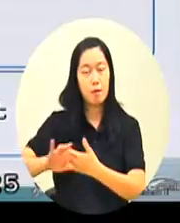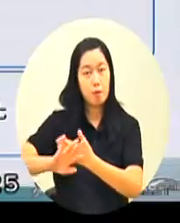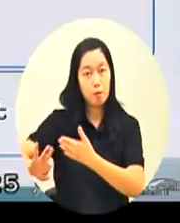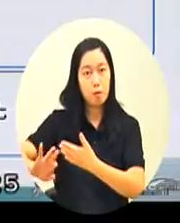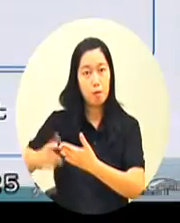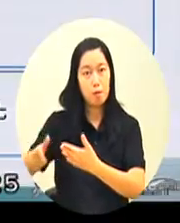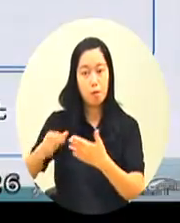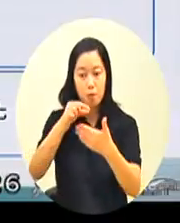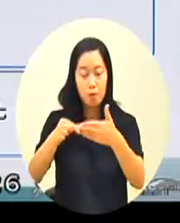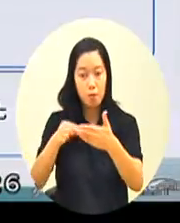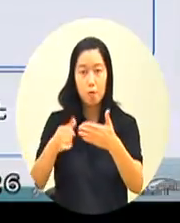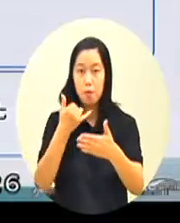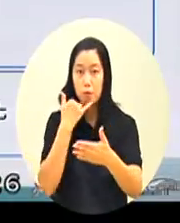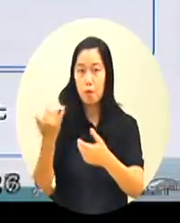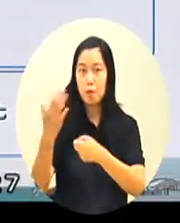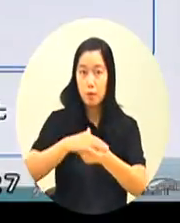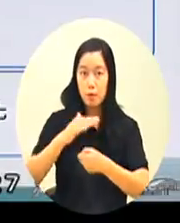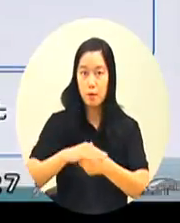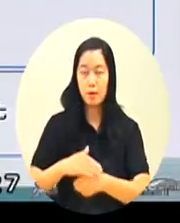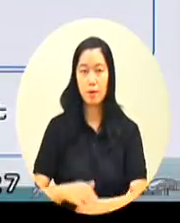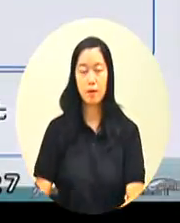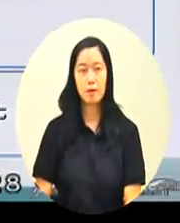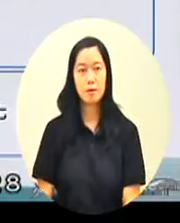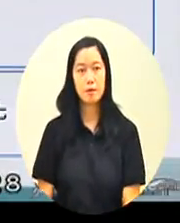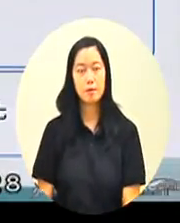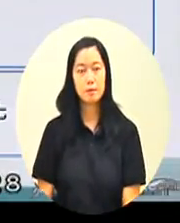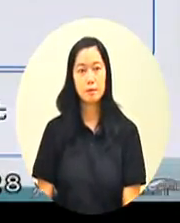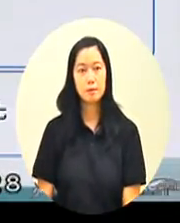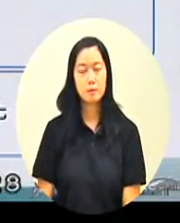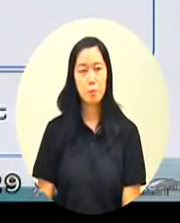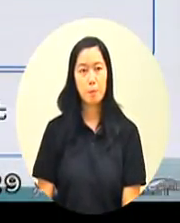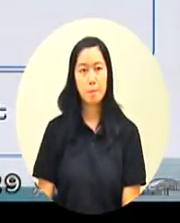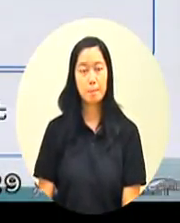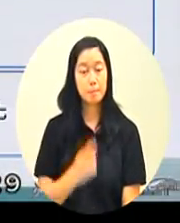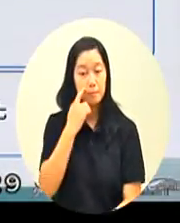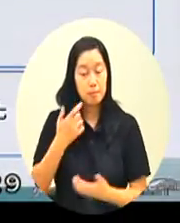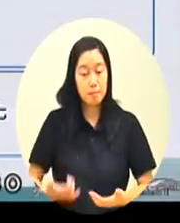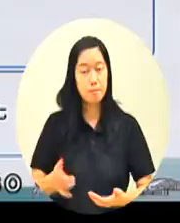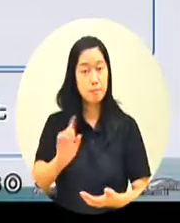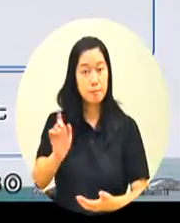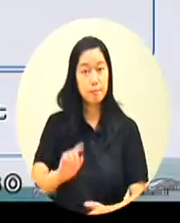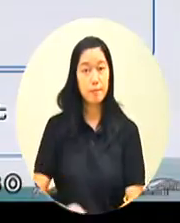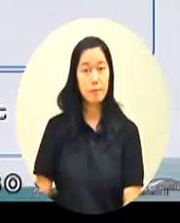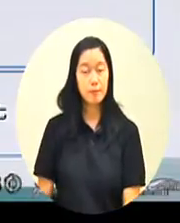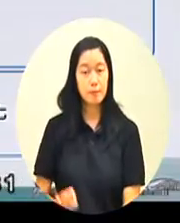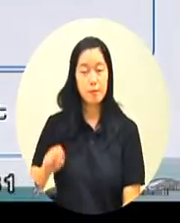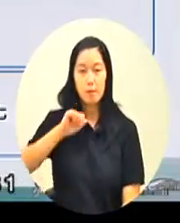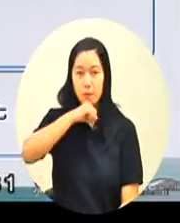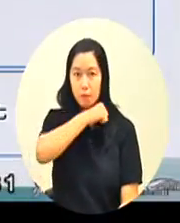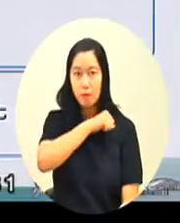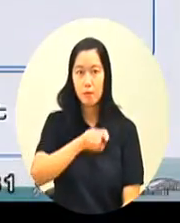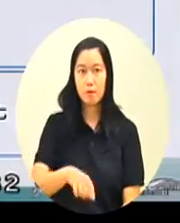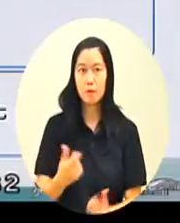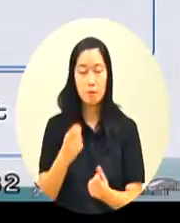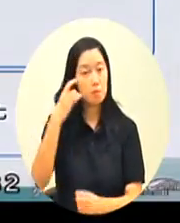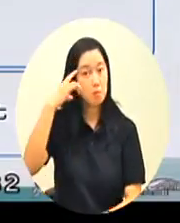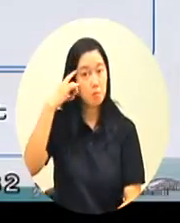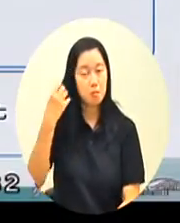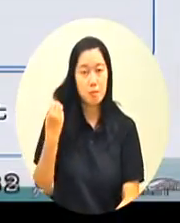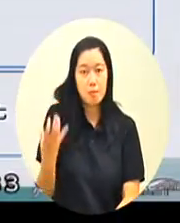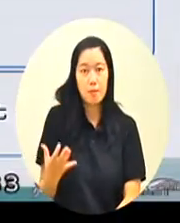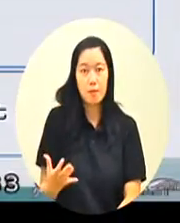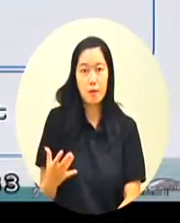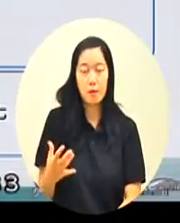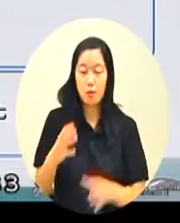的条件来做协助。重点在于说，我们都知道台湾的包括创新创业的一